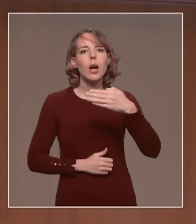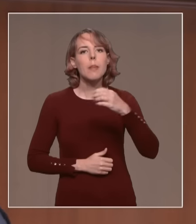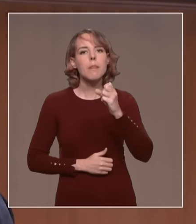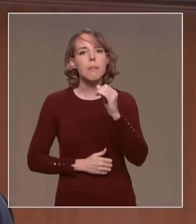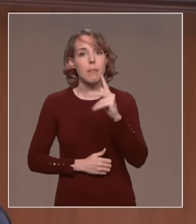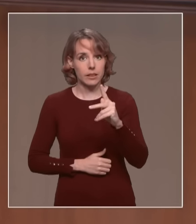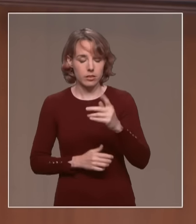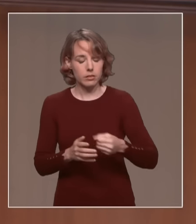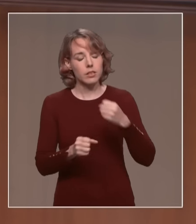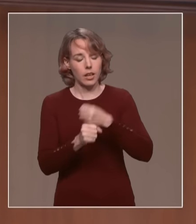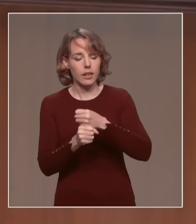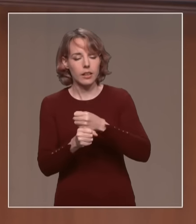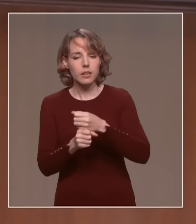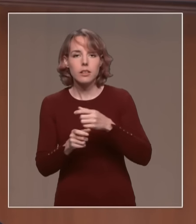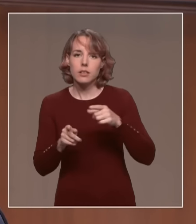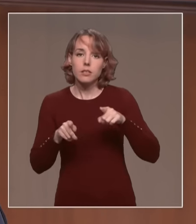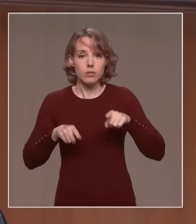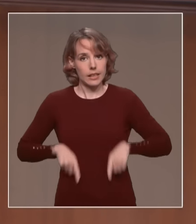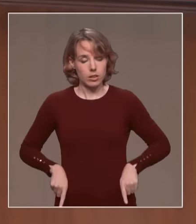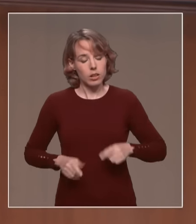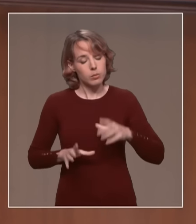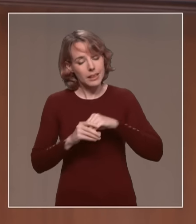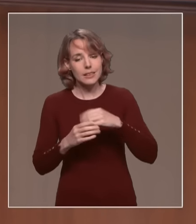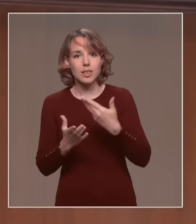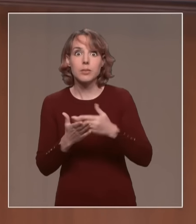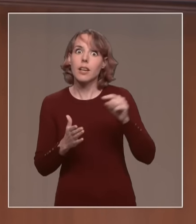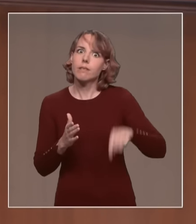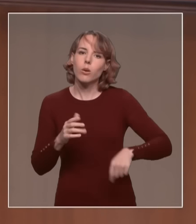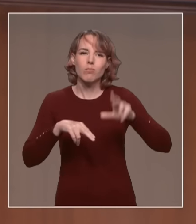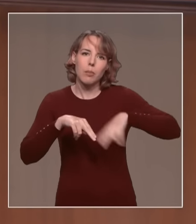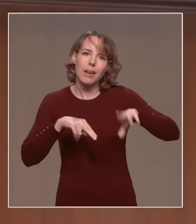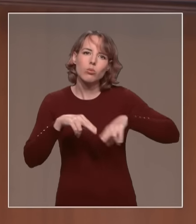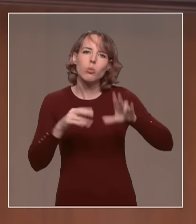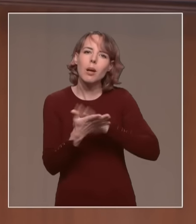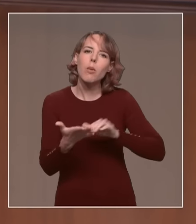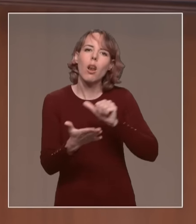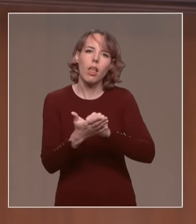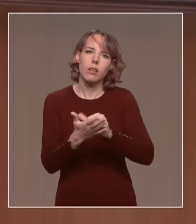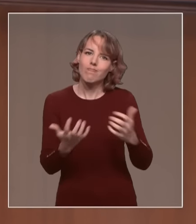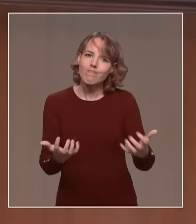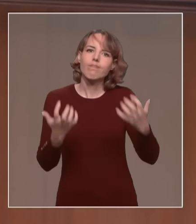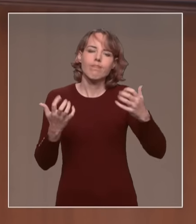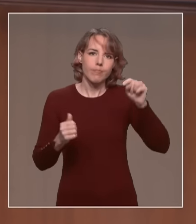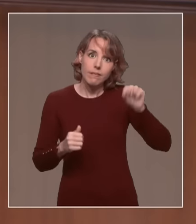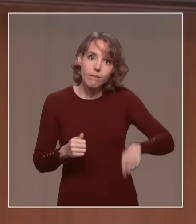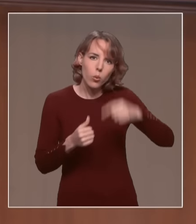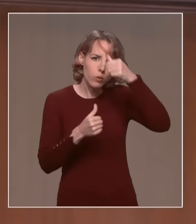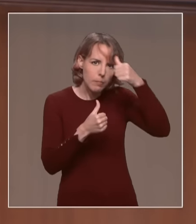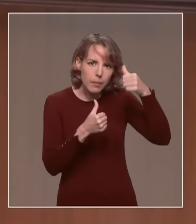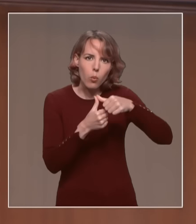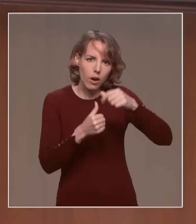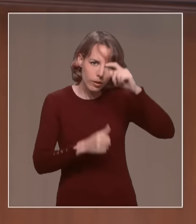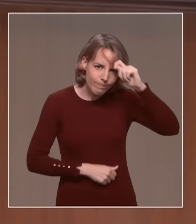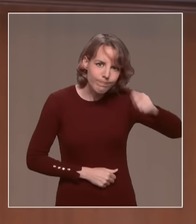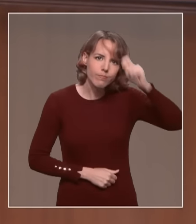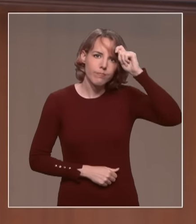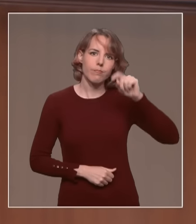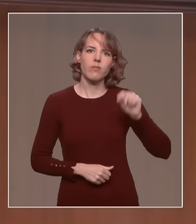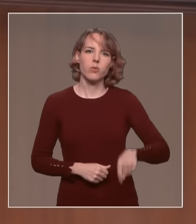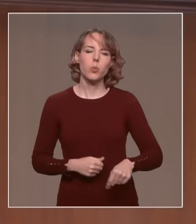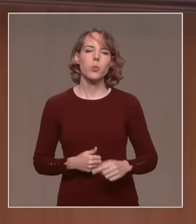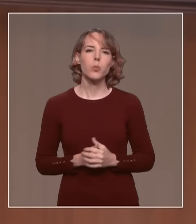évidemment, il faut des réparations symboliques, il faut des réparations mémorielles et je ne peux qu'être partant, mais ça